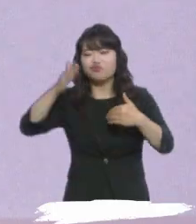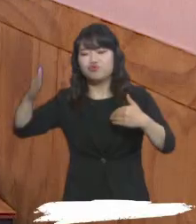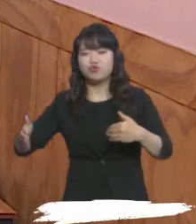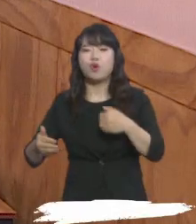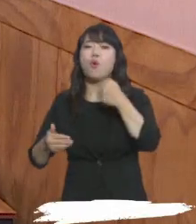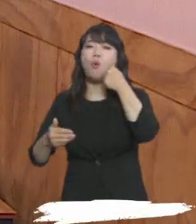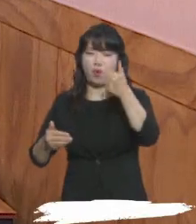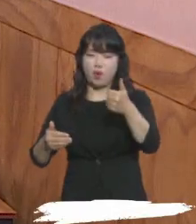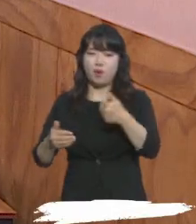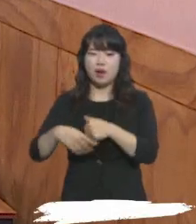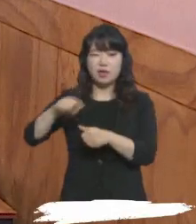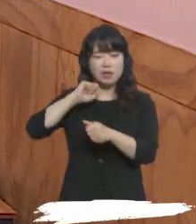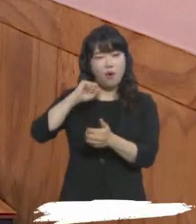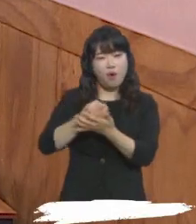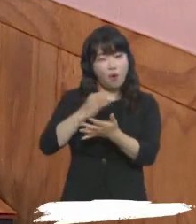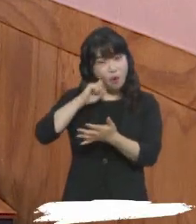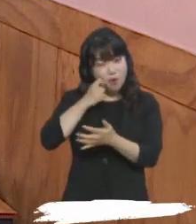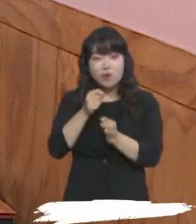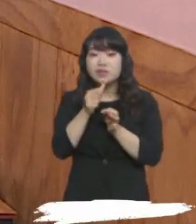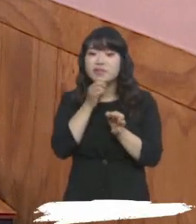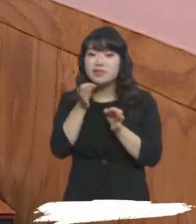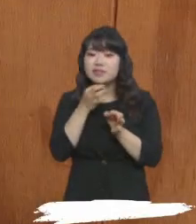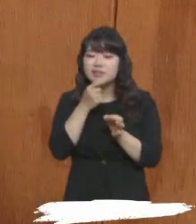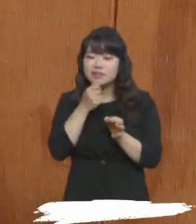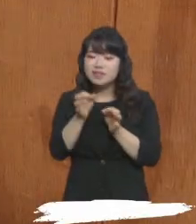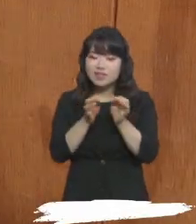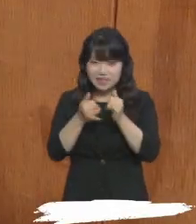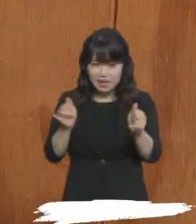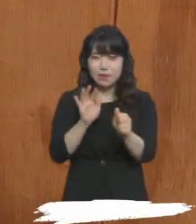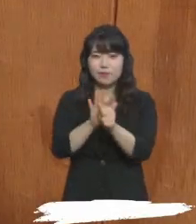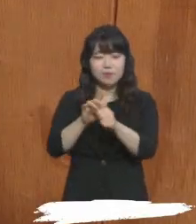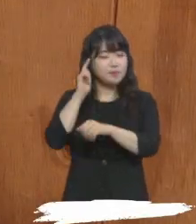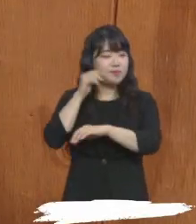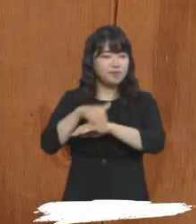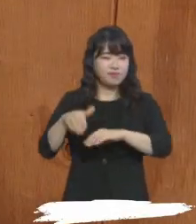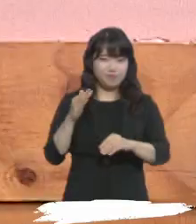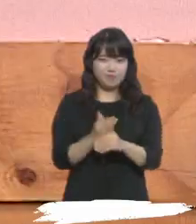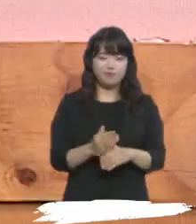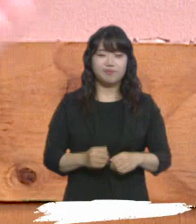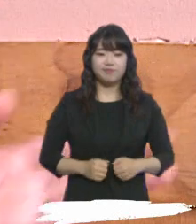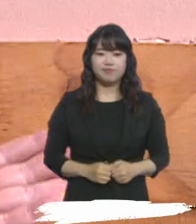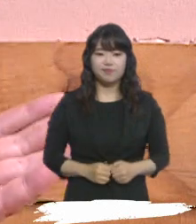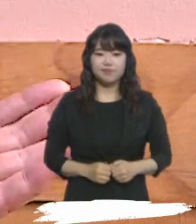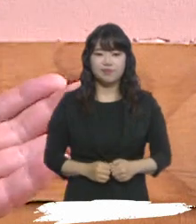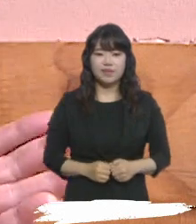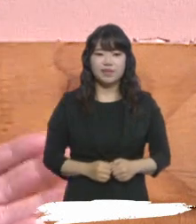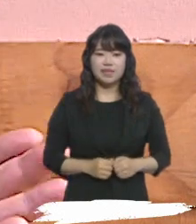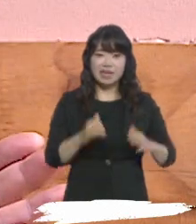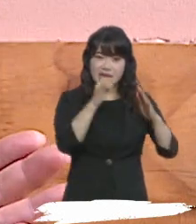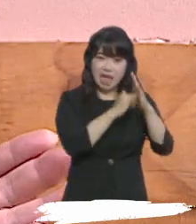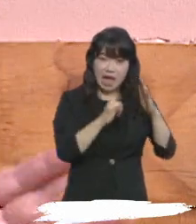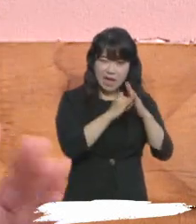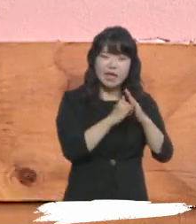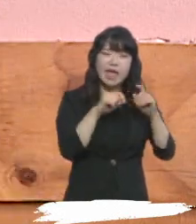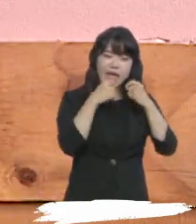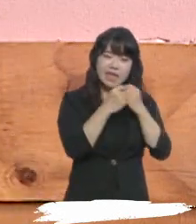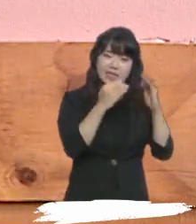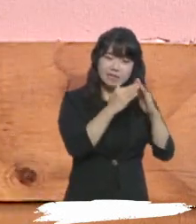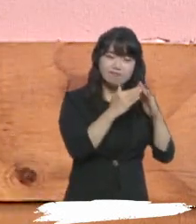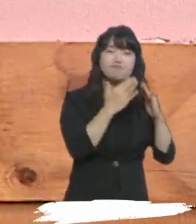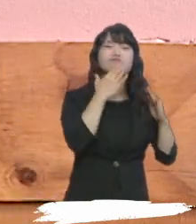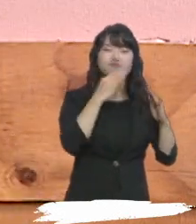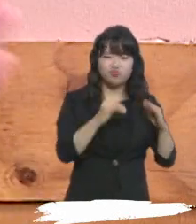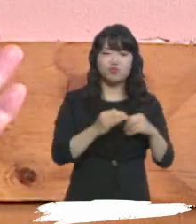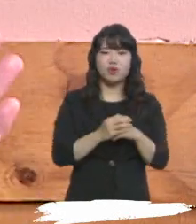늘려 어려움을 겪고 있는 소상공인들에게 도움을 줄 예정입니다. 가정집만 정하지 말고 이런